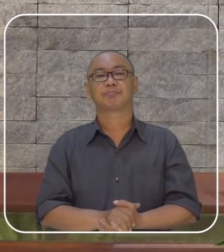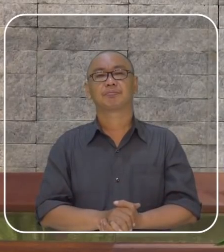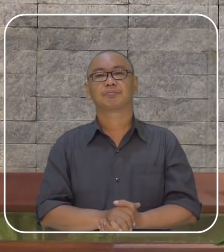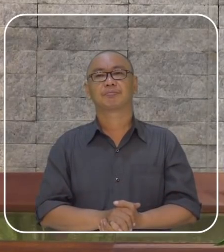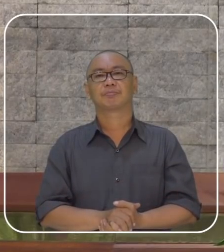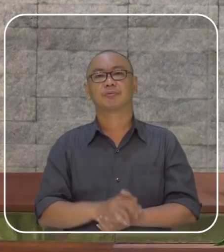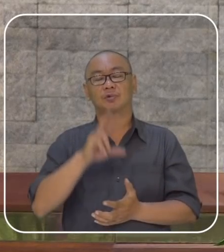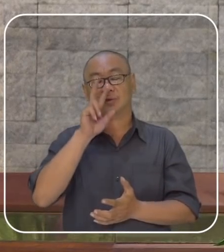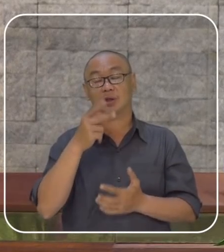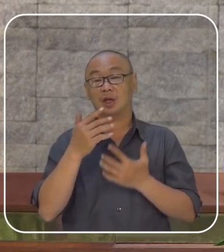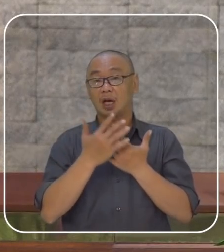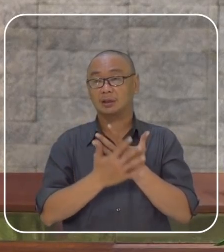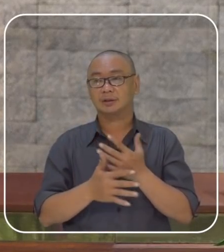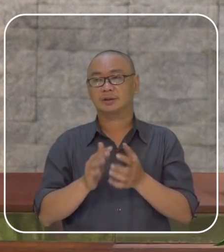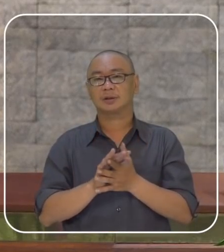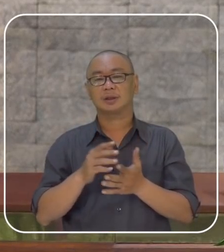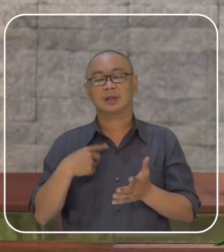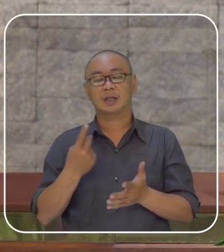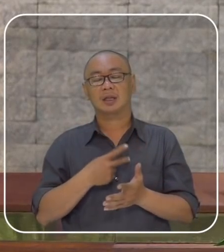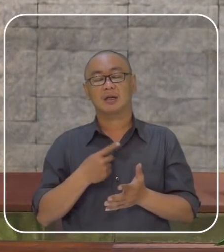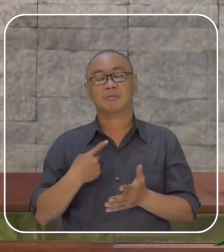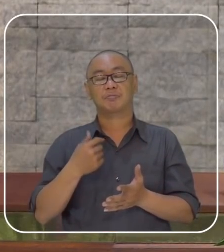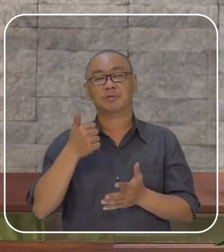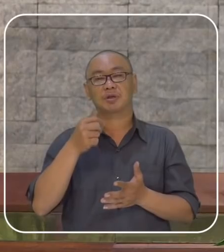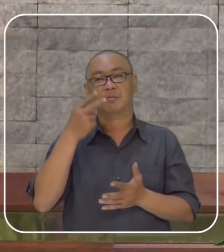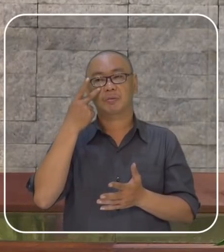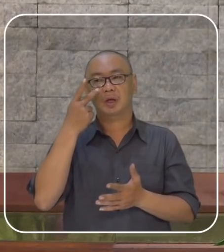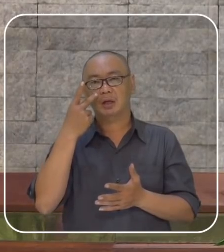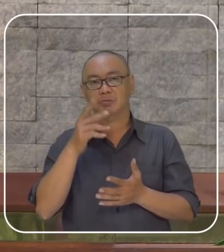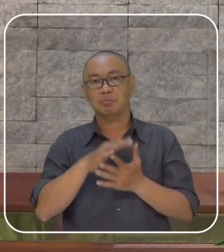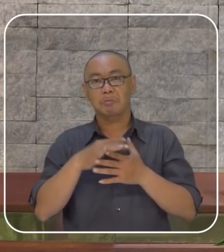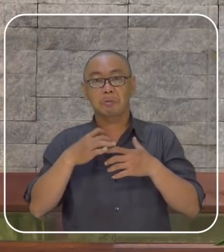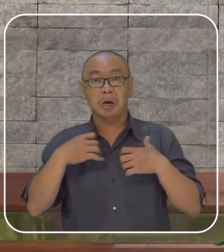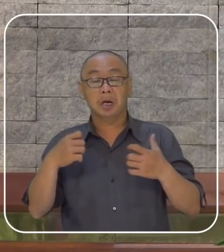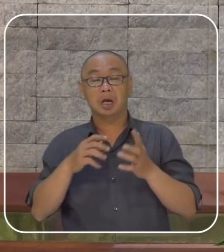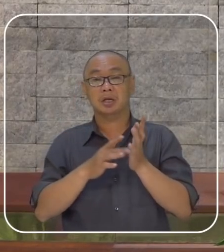Nah, saudara yang terkasih, kita bisa melihat bahwa kemarahan Yesus yang